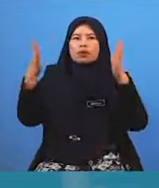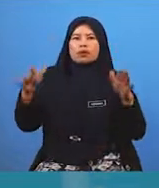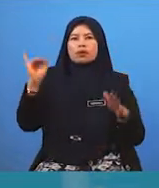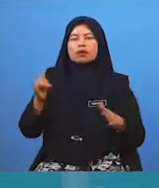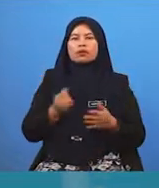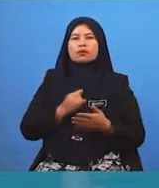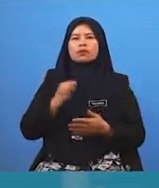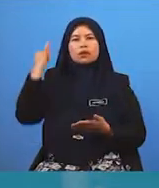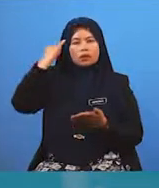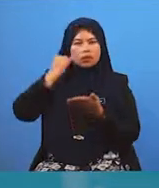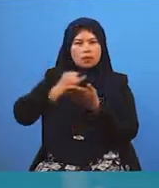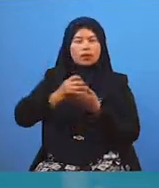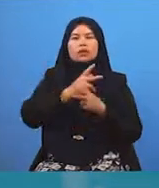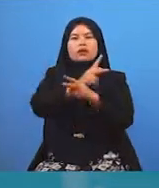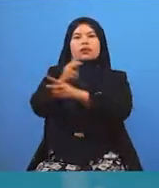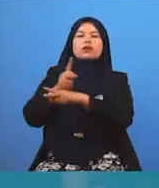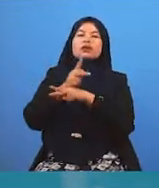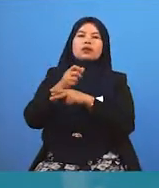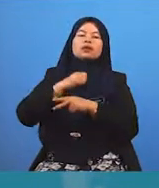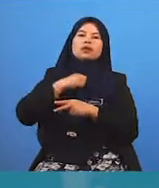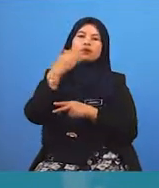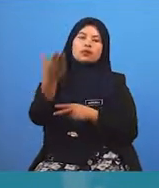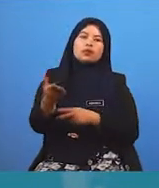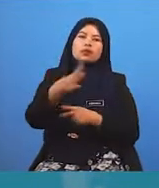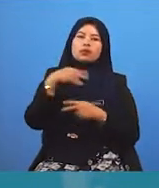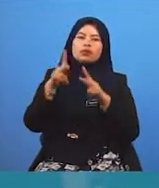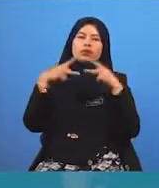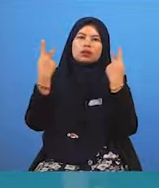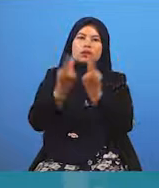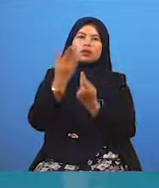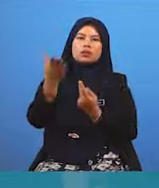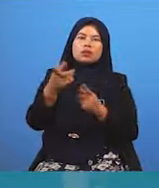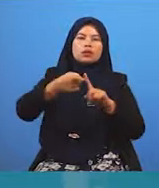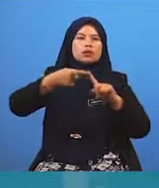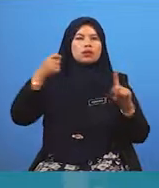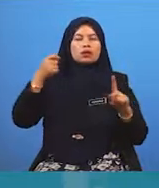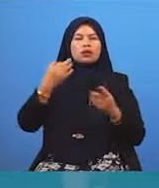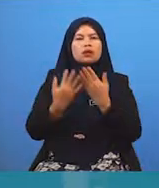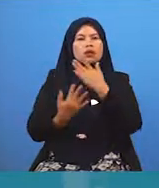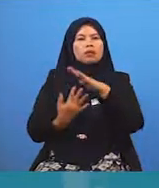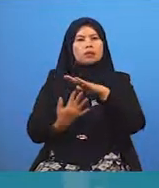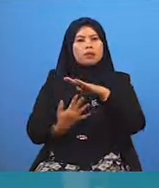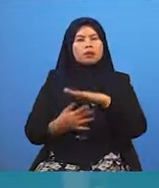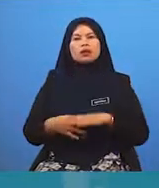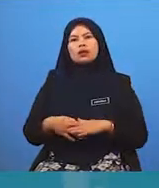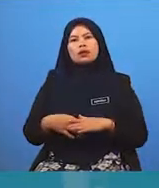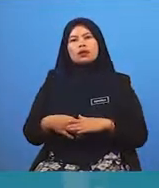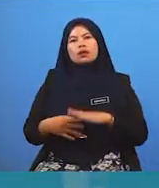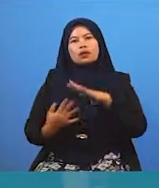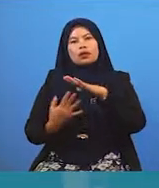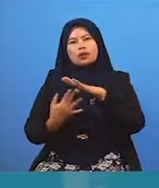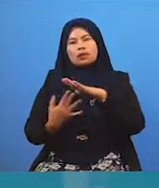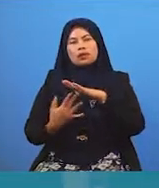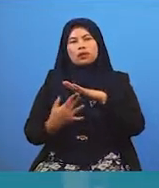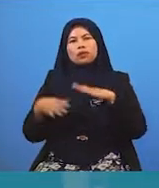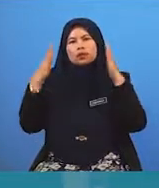wahai orang-orang yang beriman, peliharalah diri kamu dan keluarga kamu daripada api neraka, yang mana bahan api